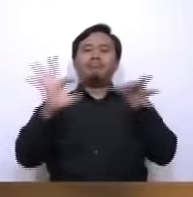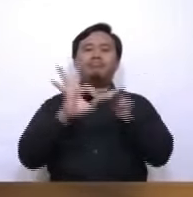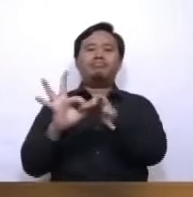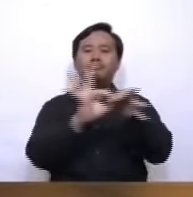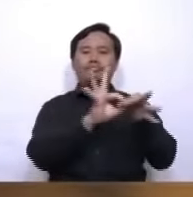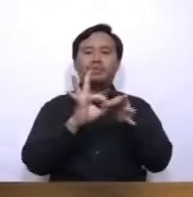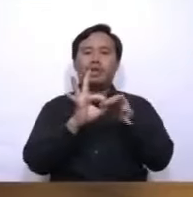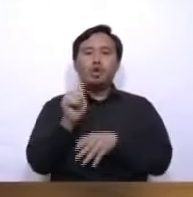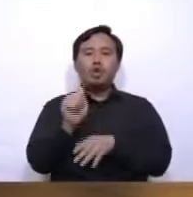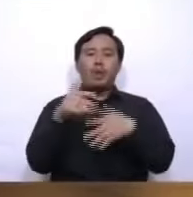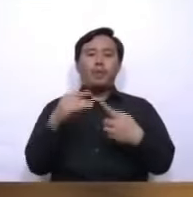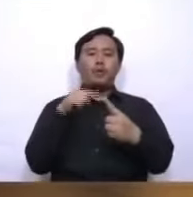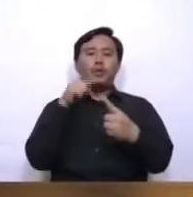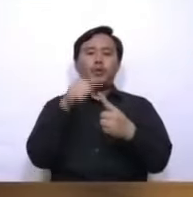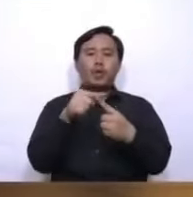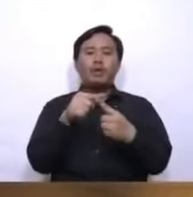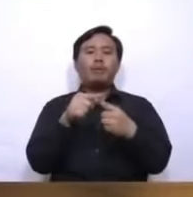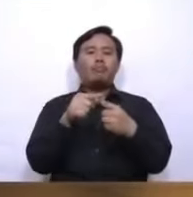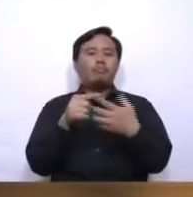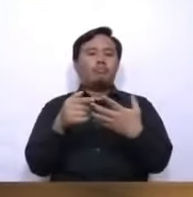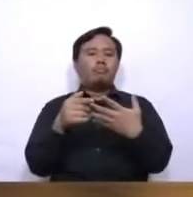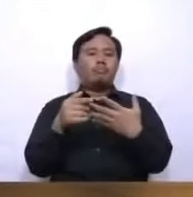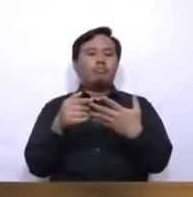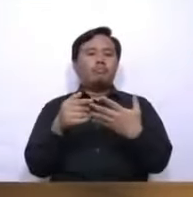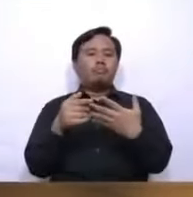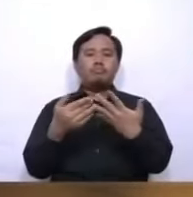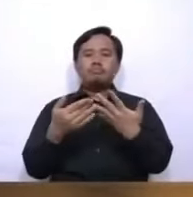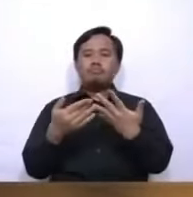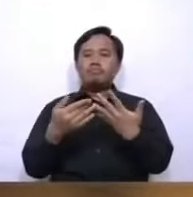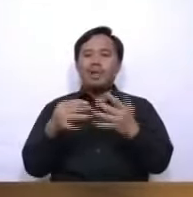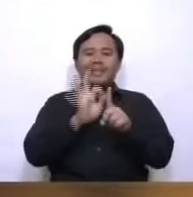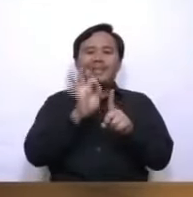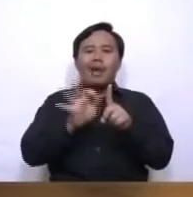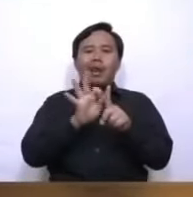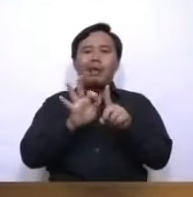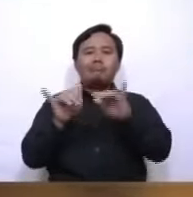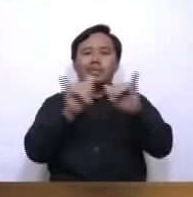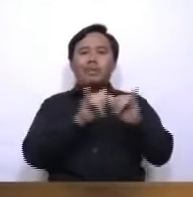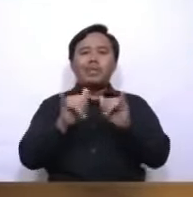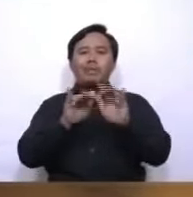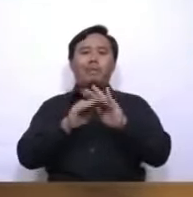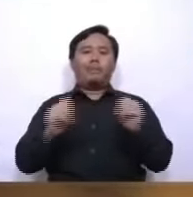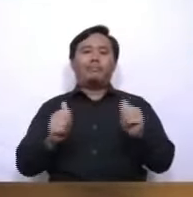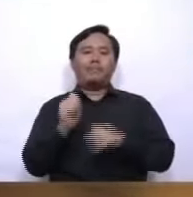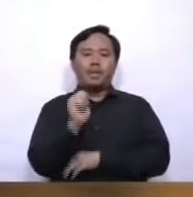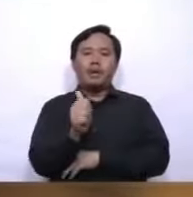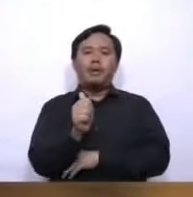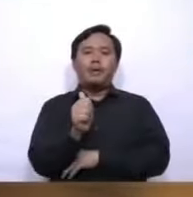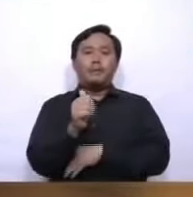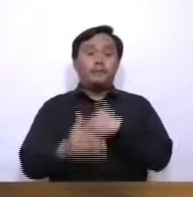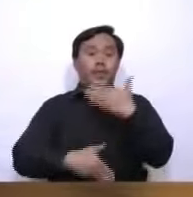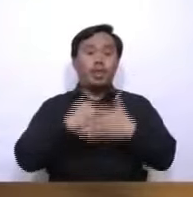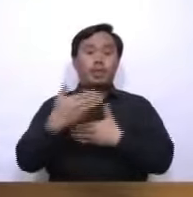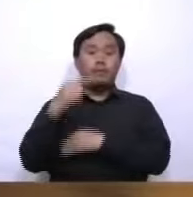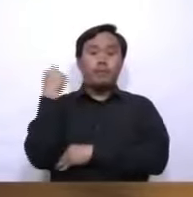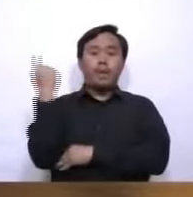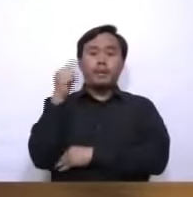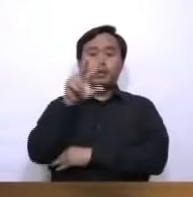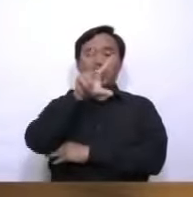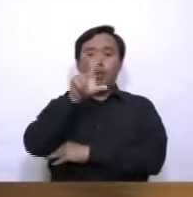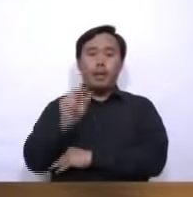bagian untuk efisiensi pengelolaan aspek-aspek yang bersifat digital. Kemudian yang berikutnya adalah pemerintah Provinsi